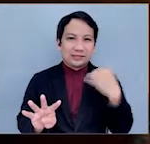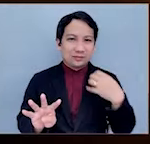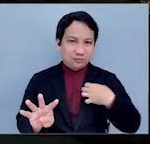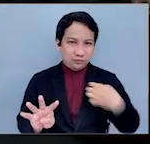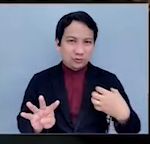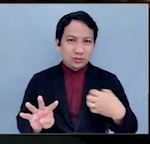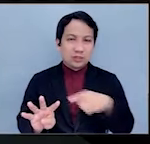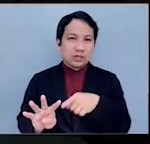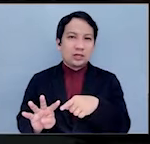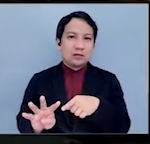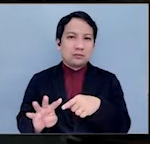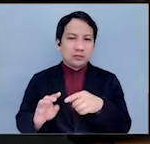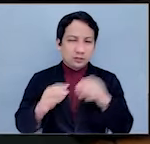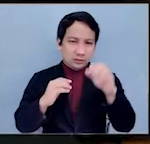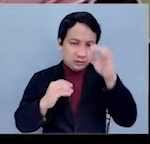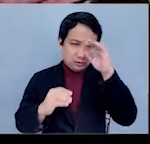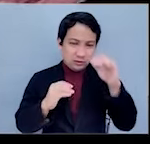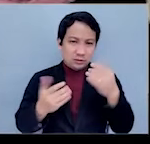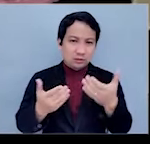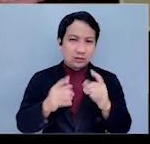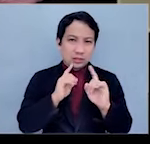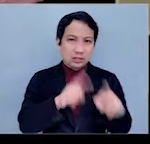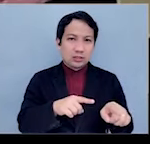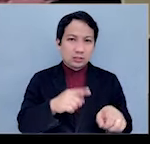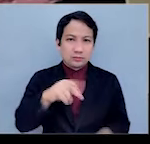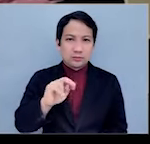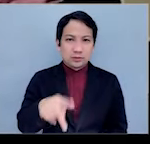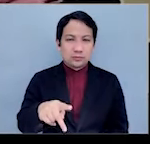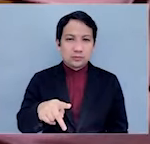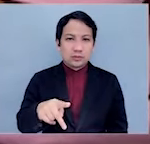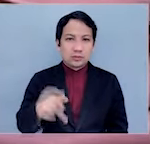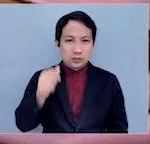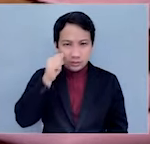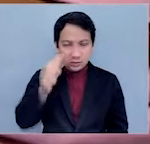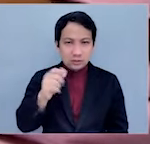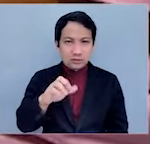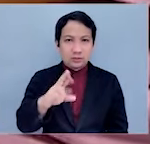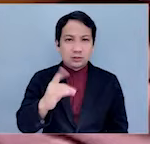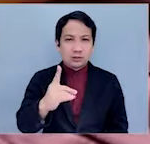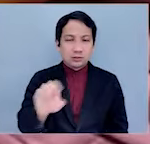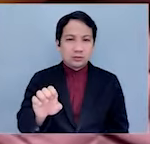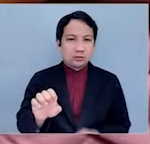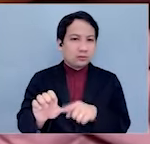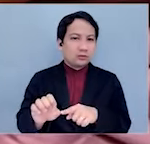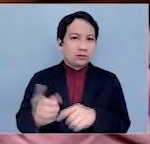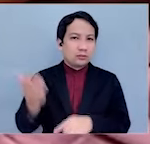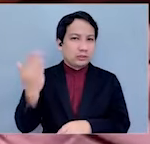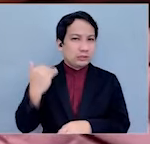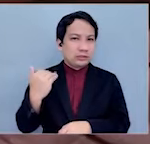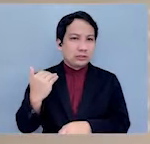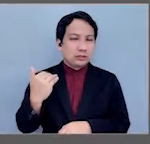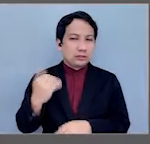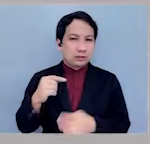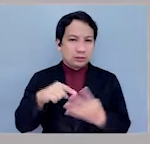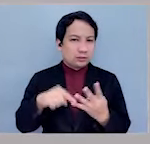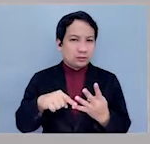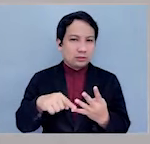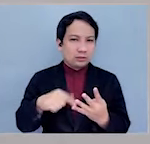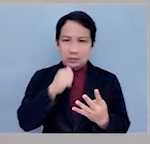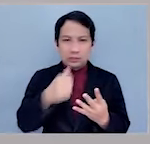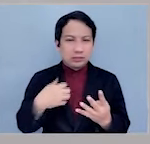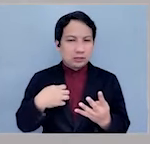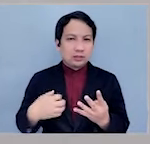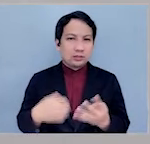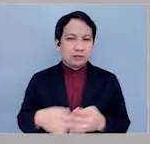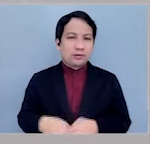ng kalituan sa pagre-report kay PNP Chief Acorda at nilinaw na hindi dating pulis ang isa sa mga suspect. Based doon sa mga